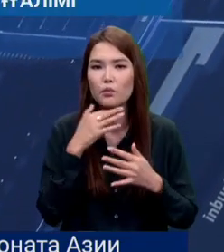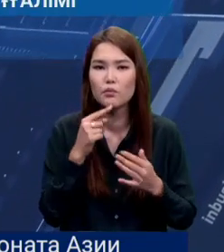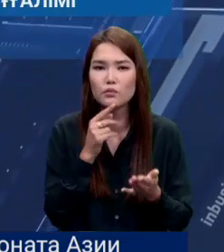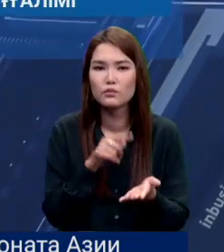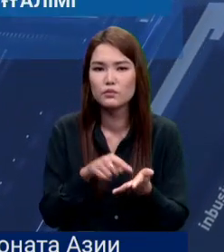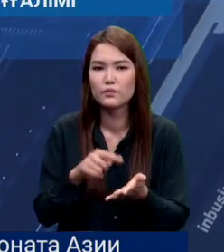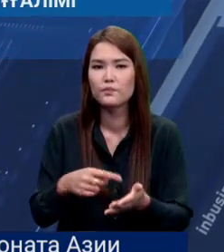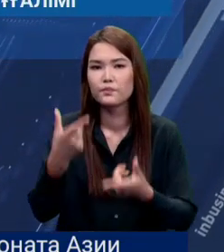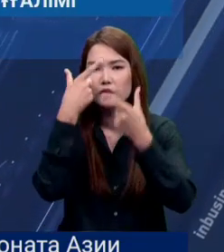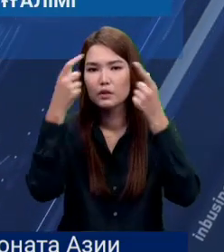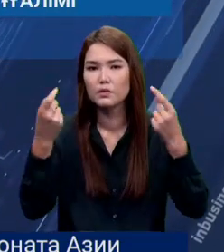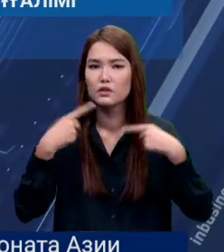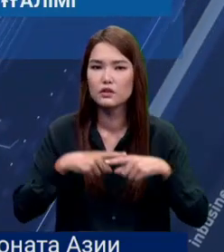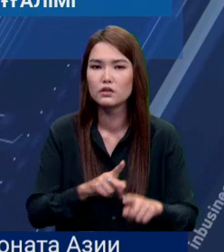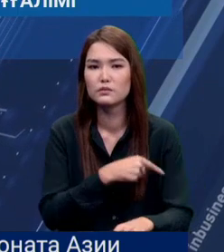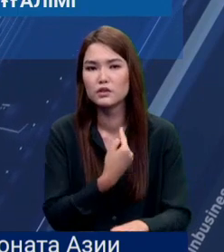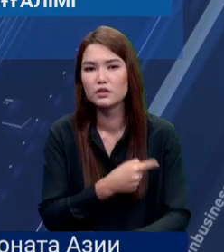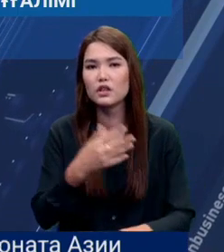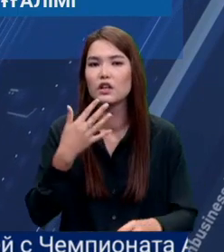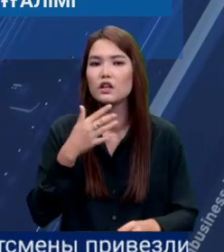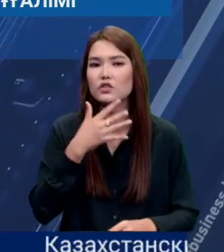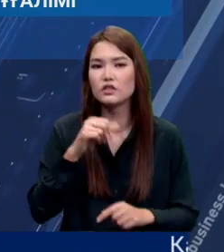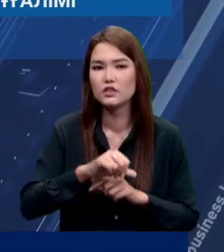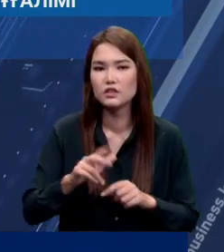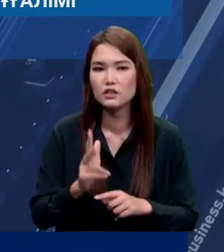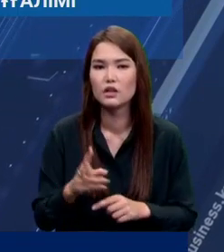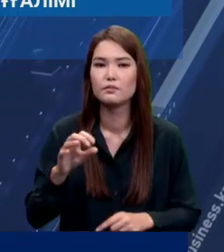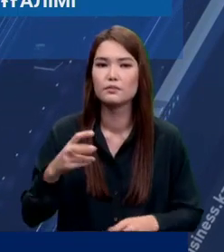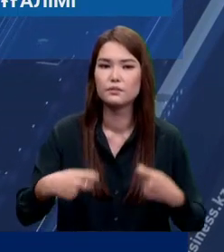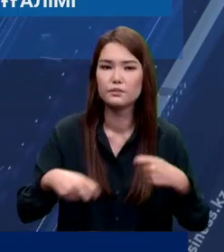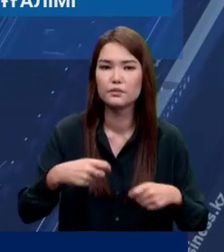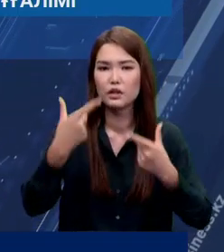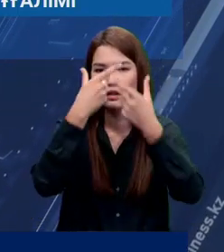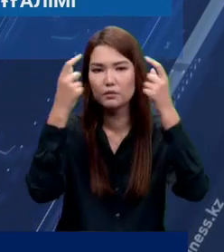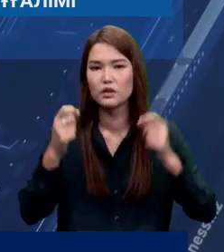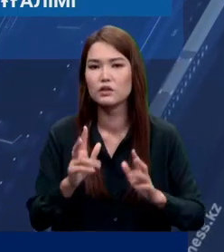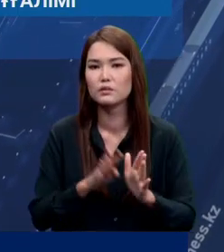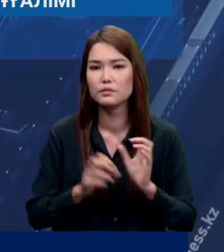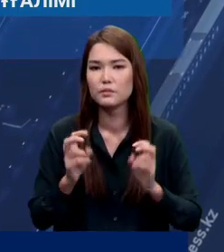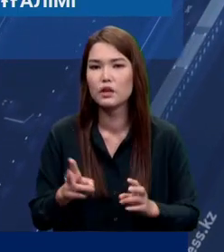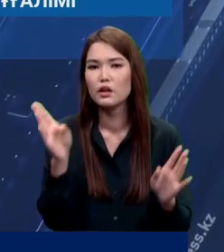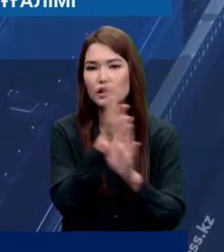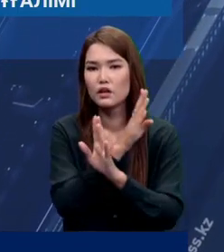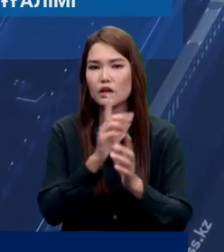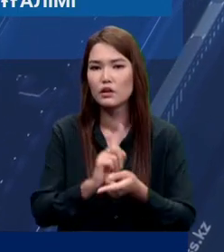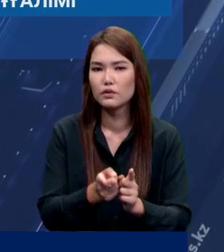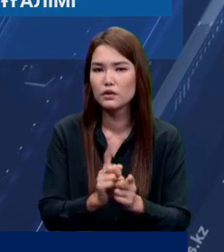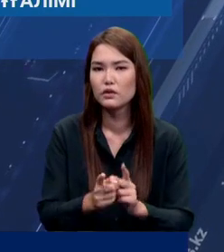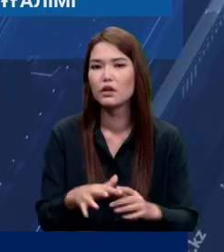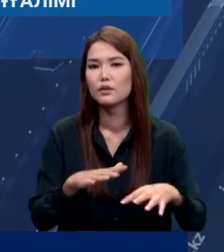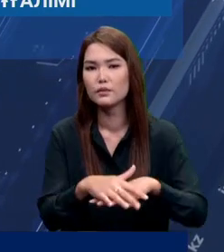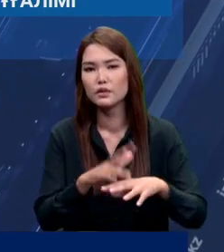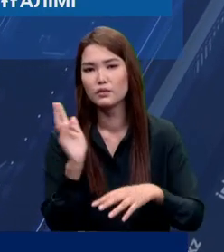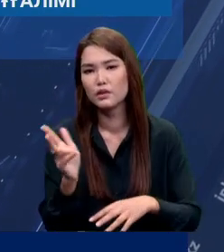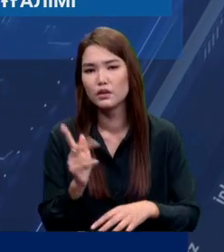ақпараттық технологиялар, медицина, шет тілі, менеджмент, ақпараттық қауіпсіздік, аударма ісі, математика мұғалімі, медбике